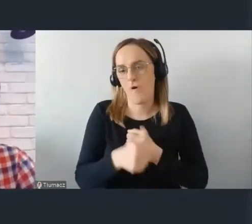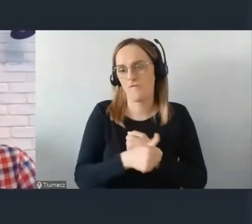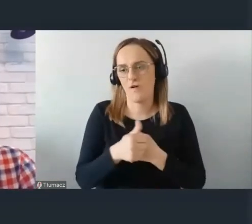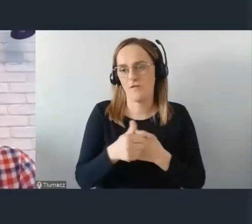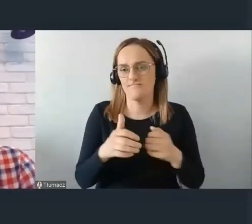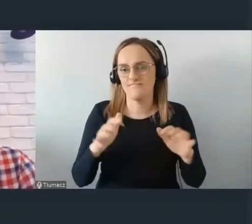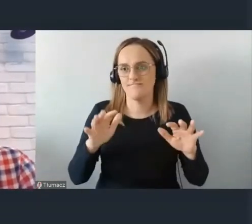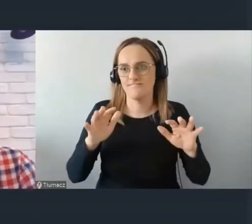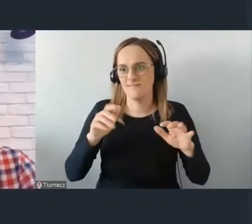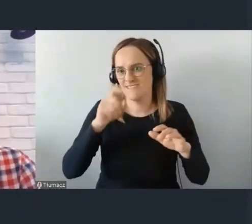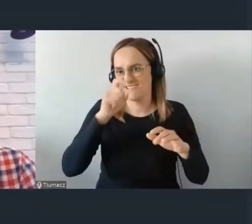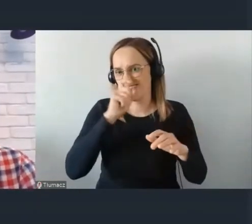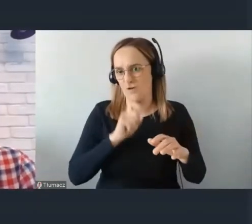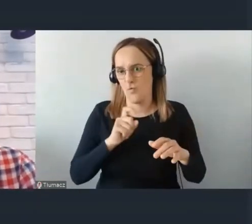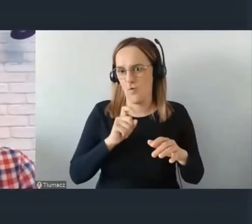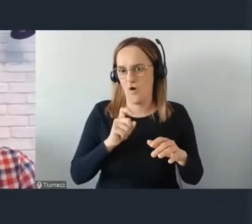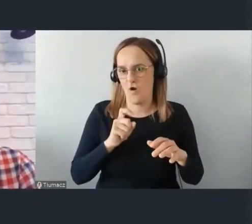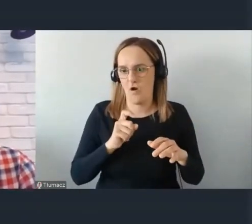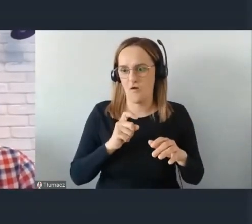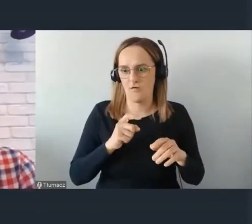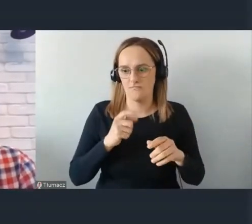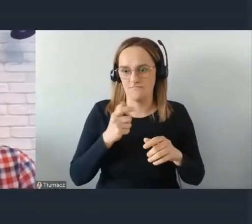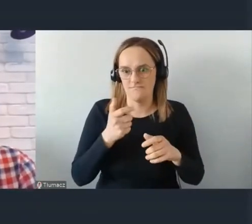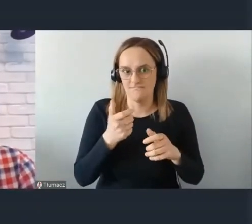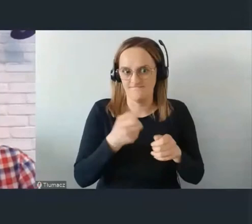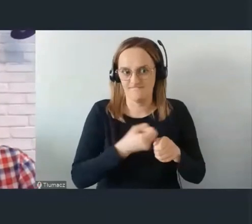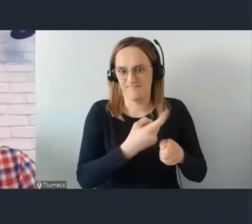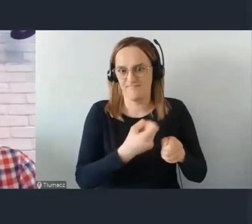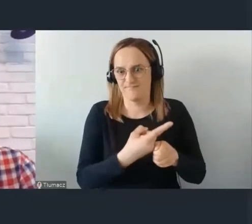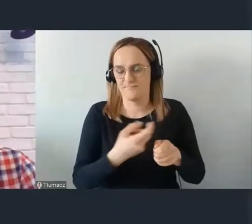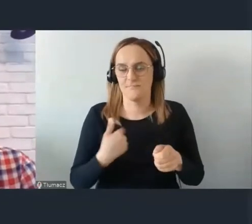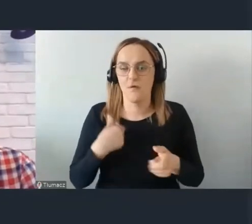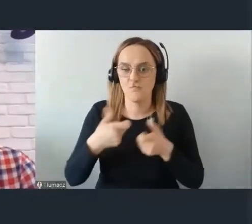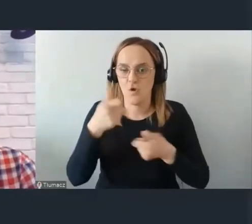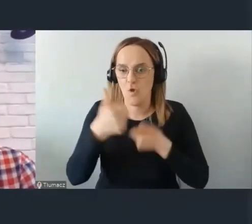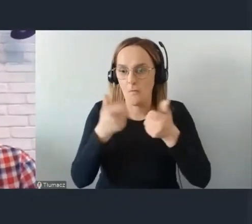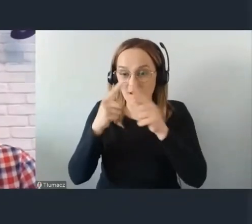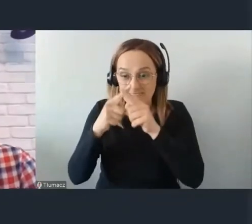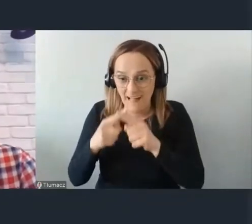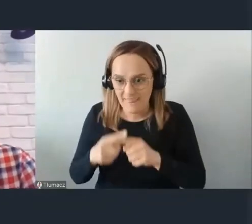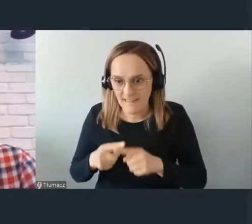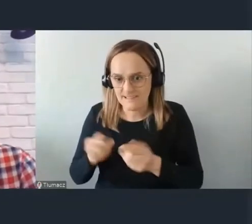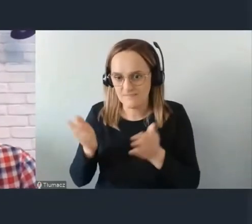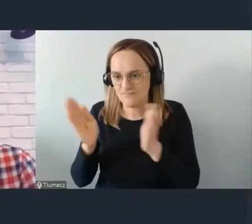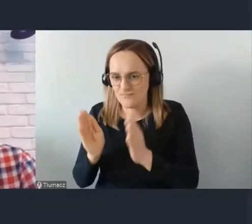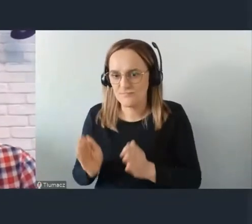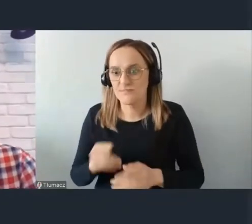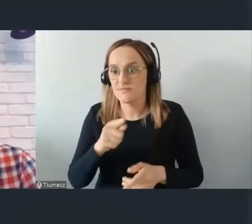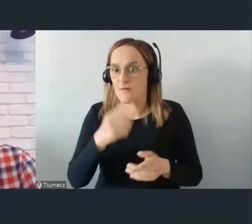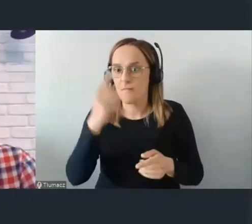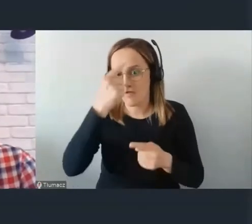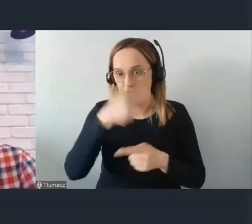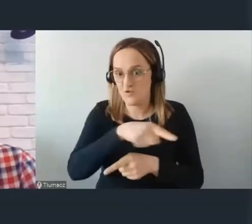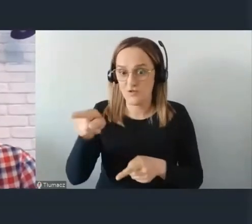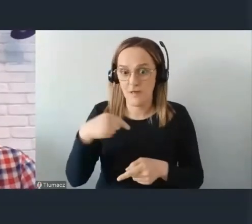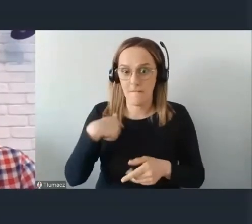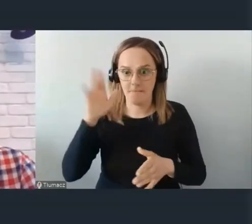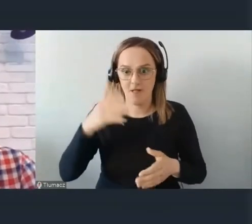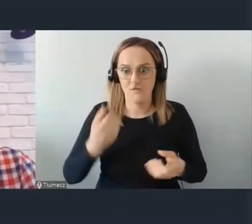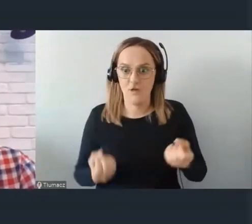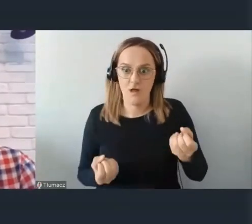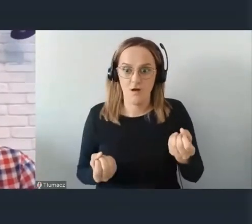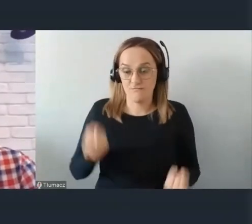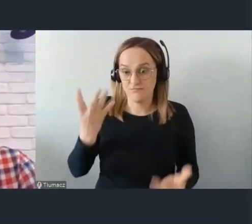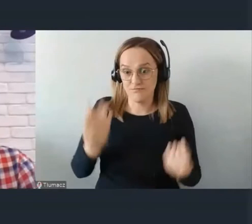jako zło konieczne i kazał mi w ciągu pół godziny zrobić statyczną prezentację. Więc jeżeli ktoś oczekuje fajerwerków w prezentacji, to nie będzie.